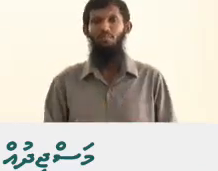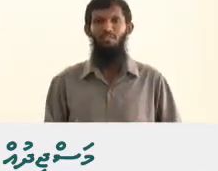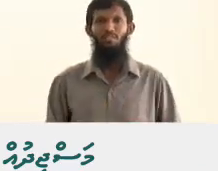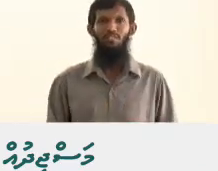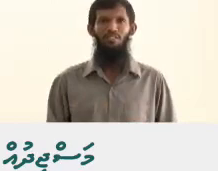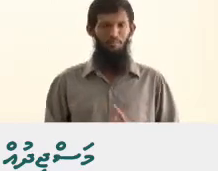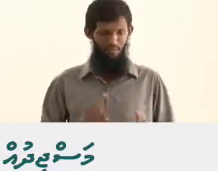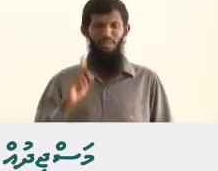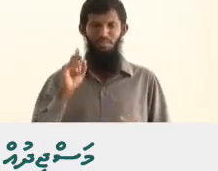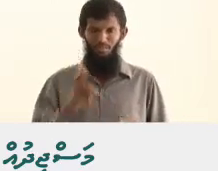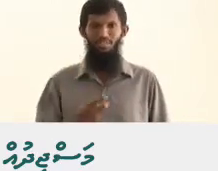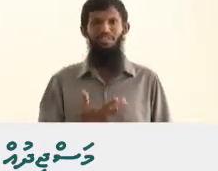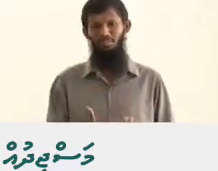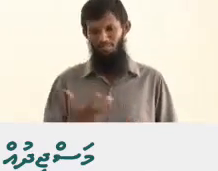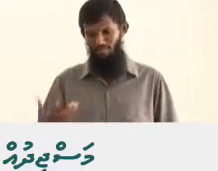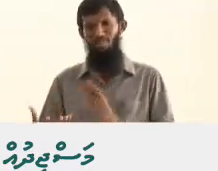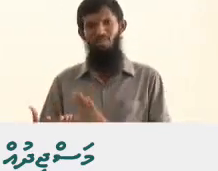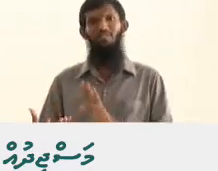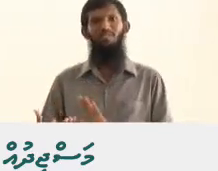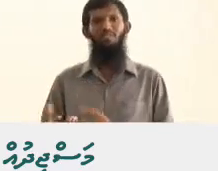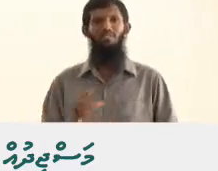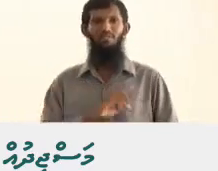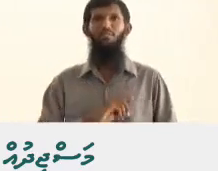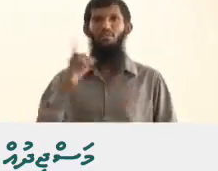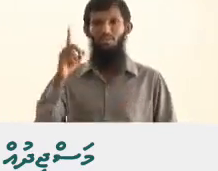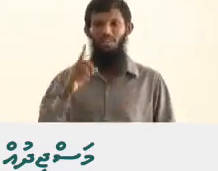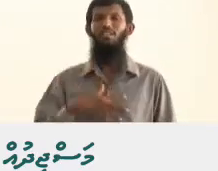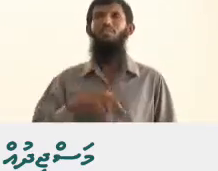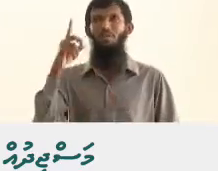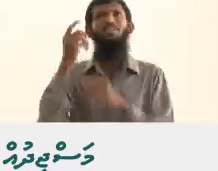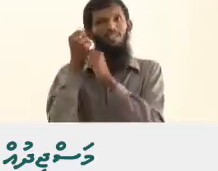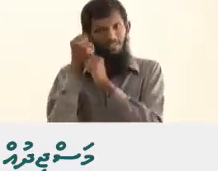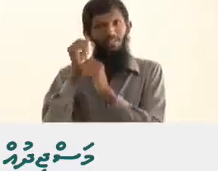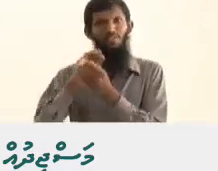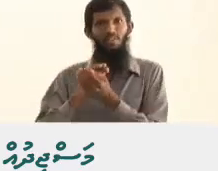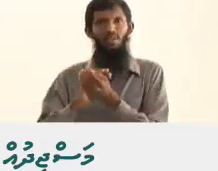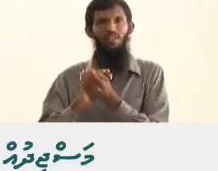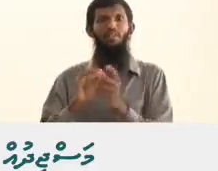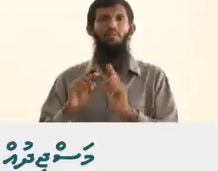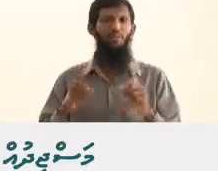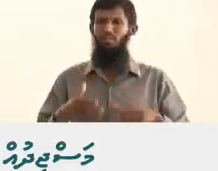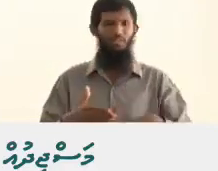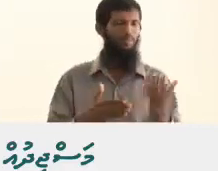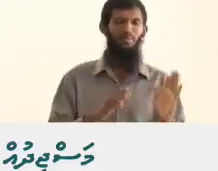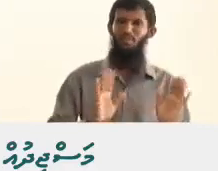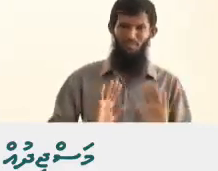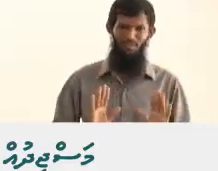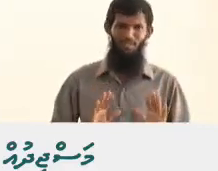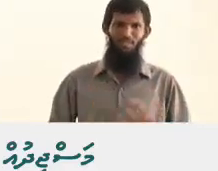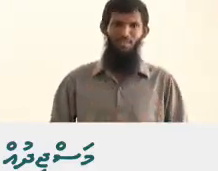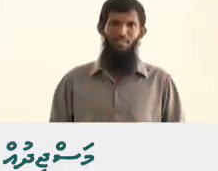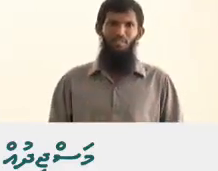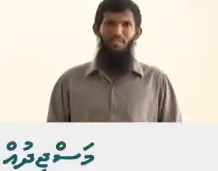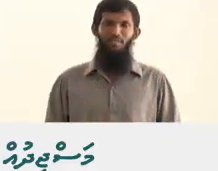gadaran imamuma fushwara kamennu adi allah wa wakil kuruma fushwara kame ves numenumme adi